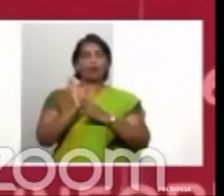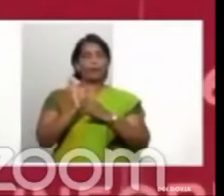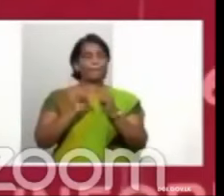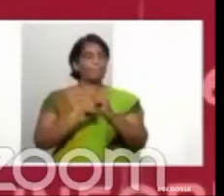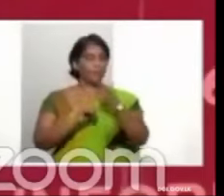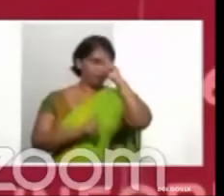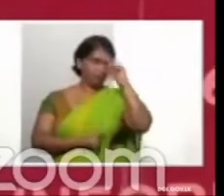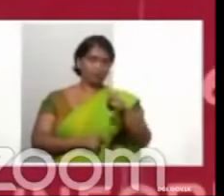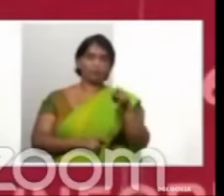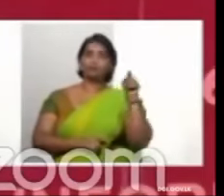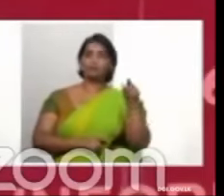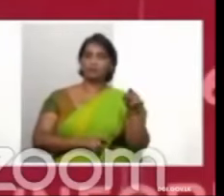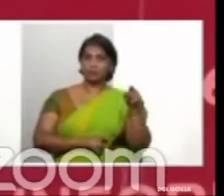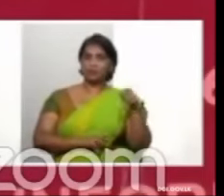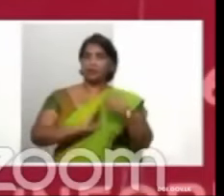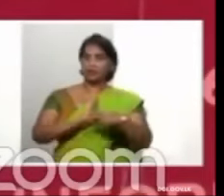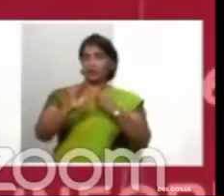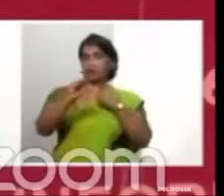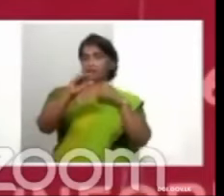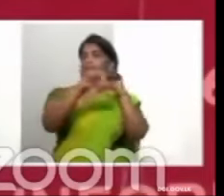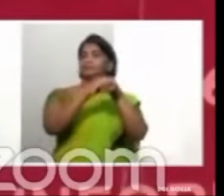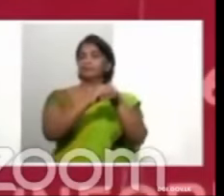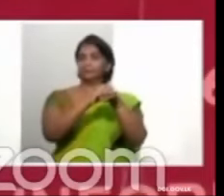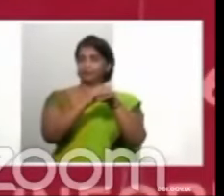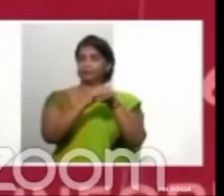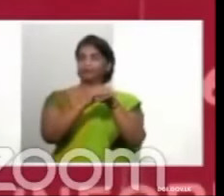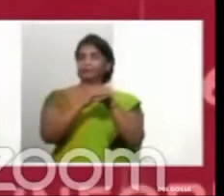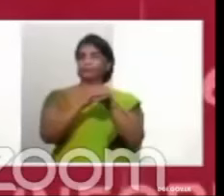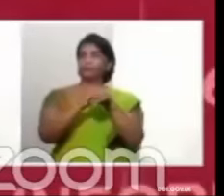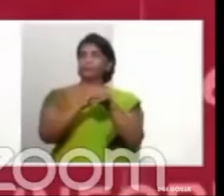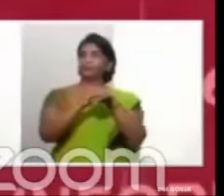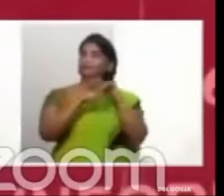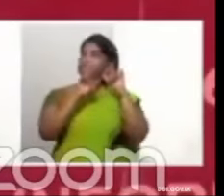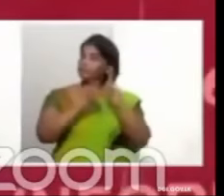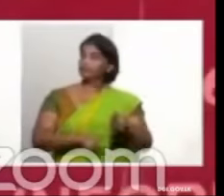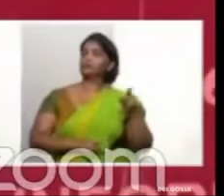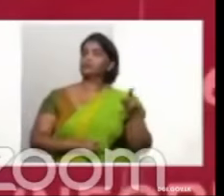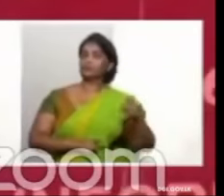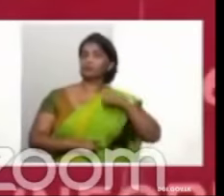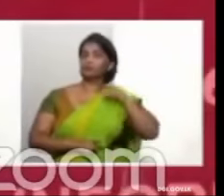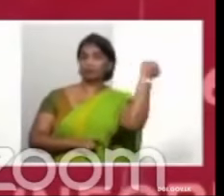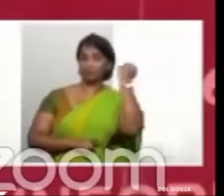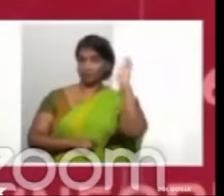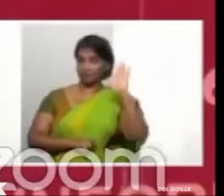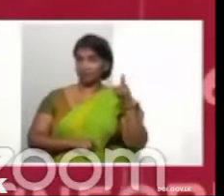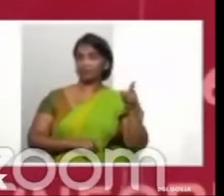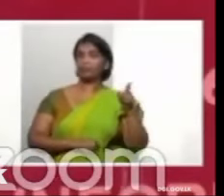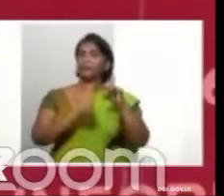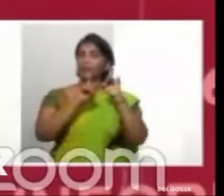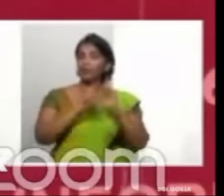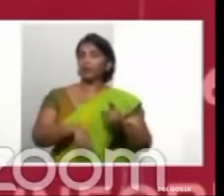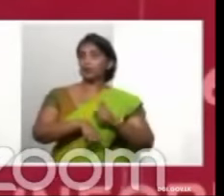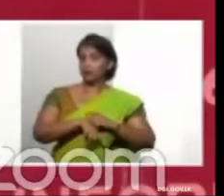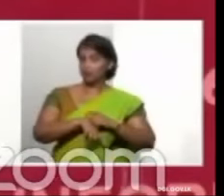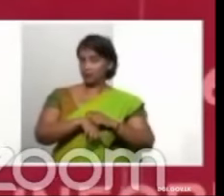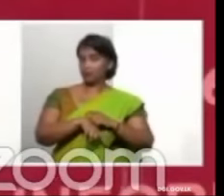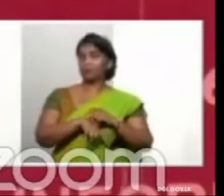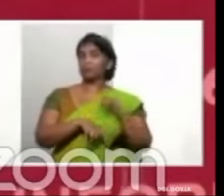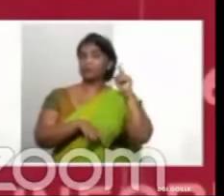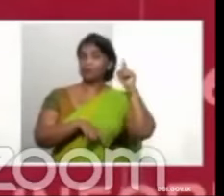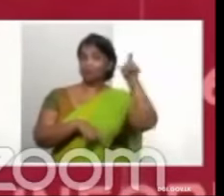පීරිස් මහත්මයා එහි ලංකාව වෙනුවෙන් නියෝජනය කරනවා, එහි කතාවක් පවත්වනවා. ඉතින් මේ වගේ